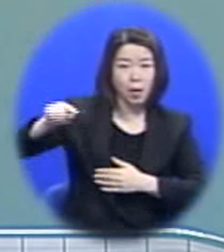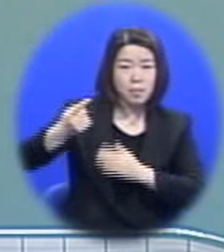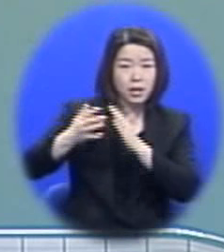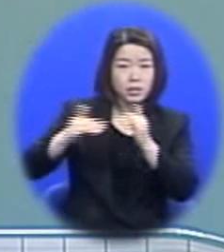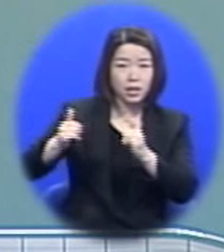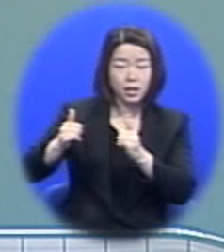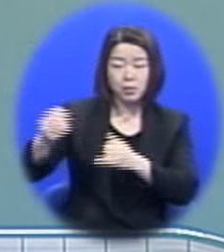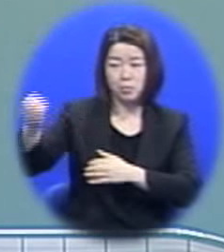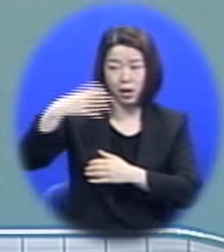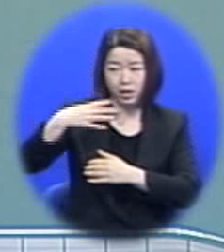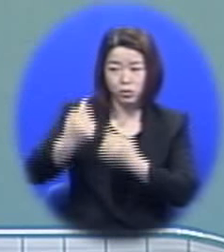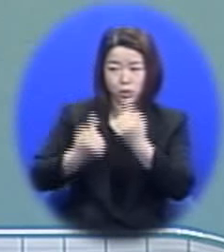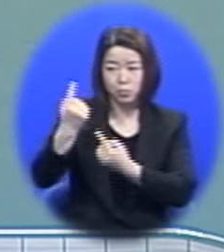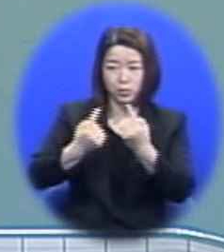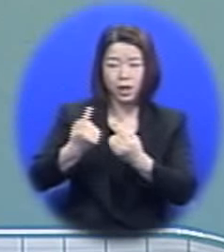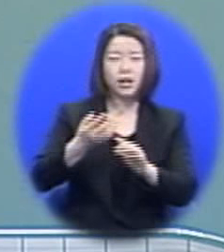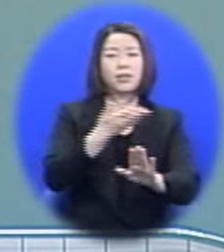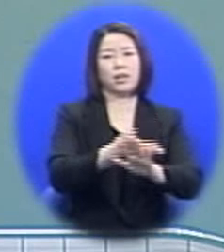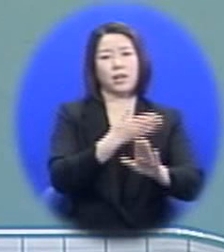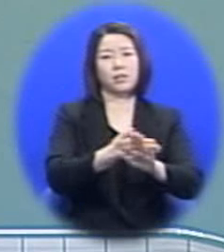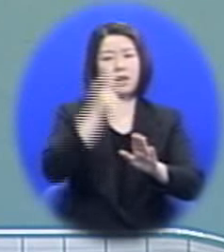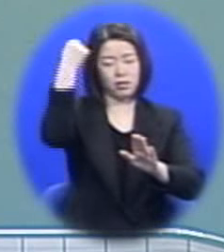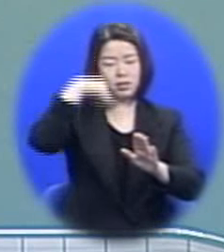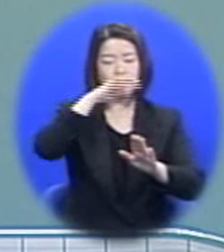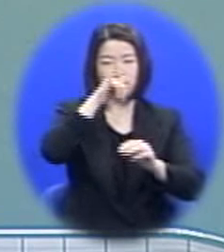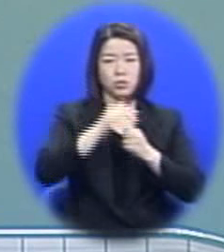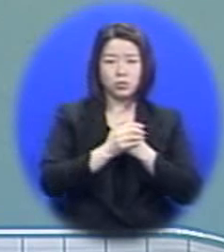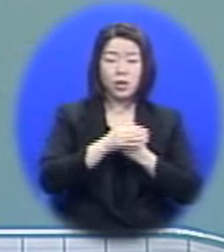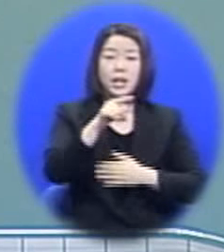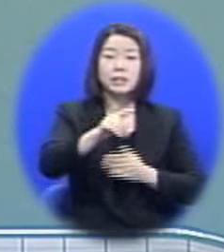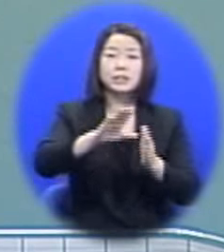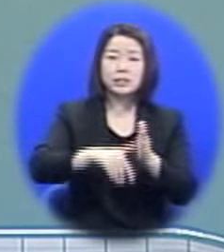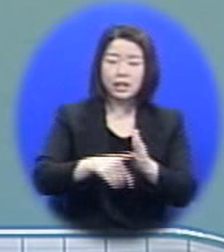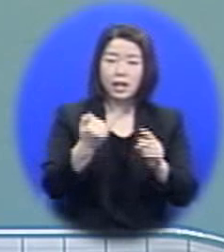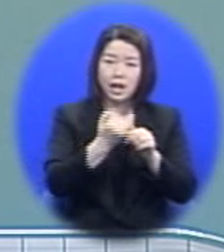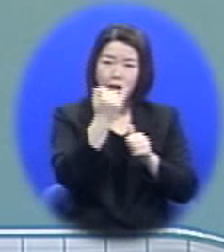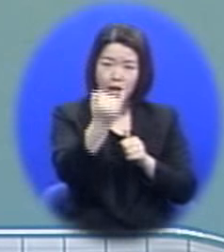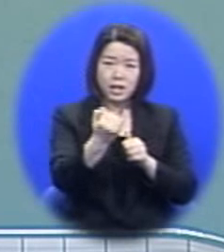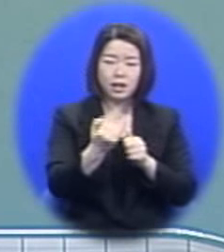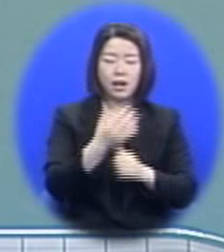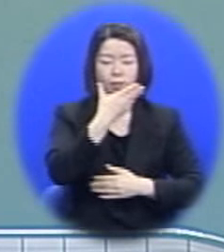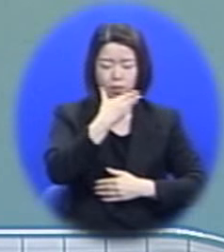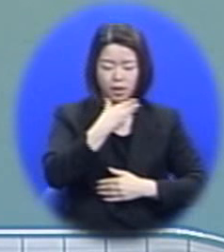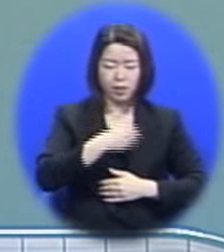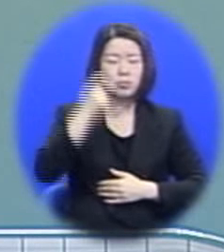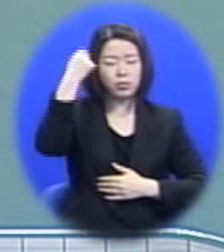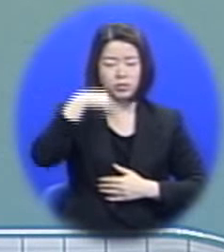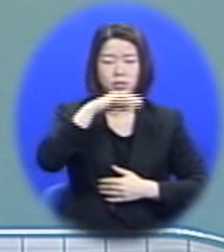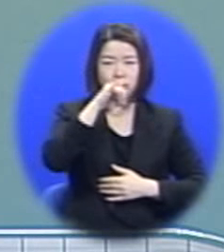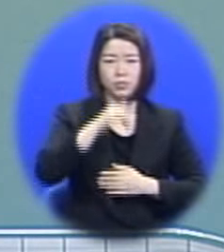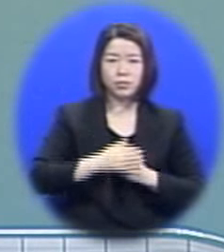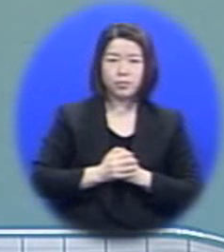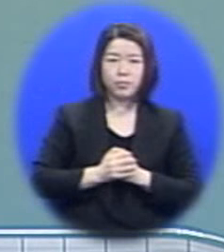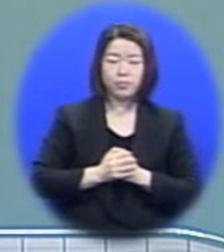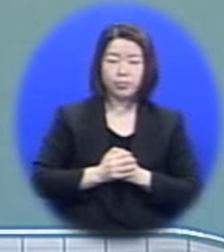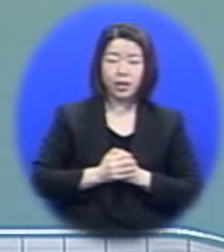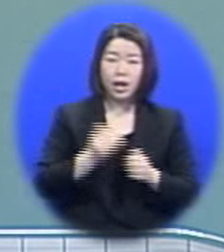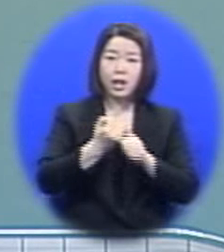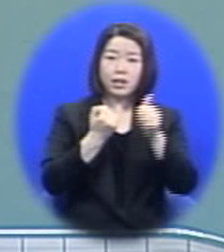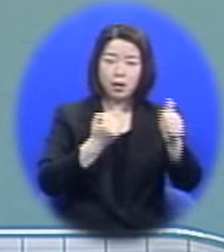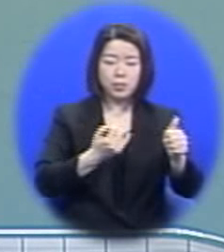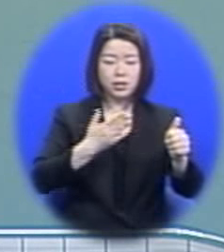것과 다르게 듣는 거예요. 그때 아내가 행복한 거예요. 남편이